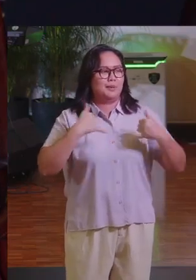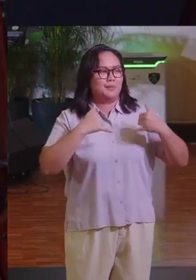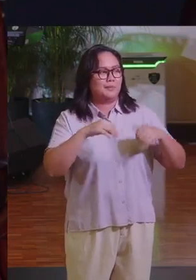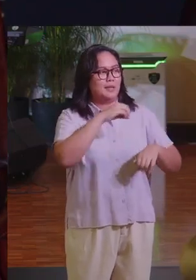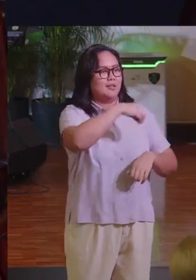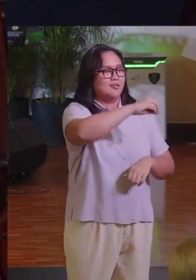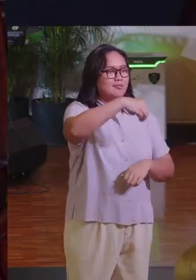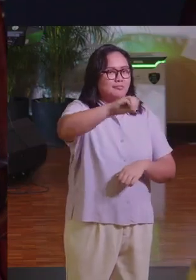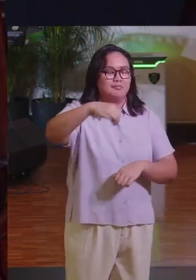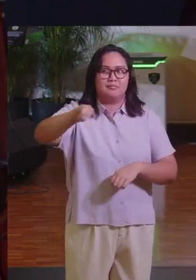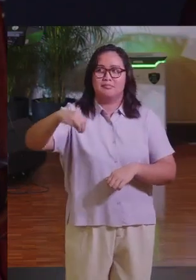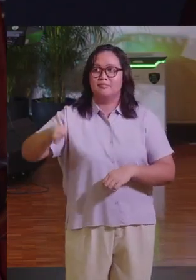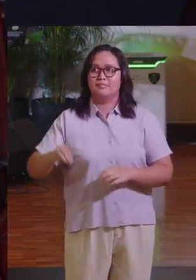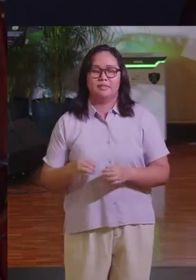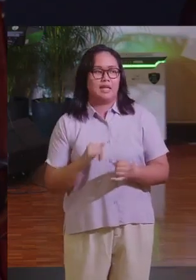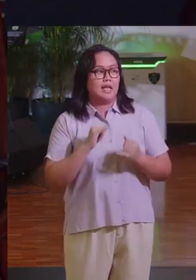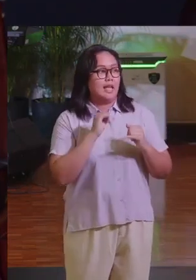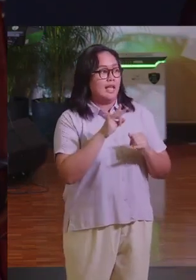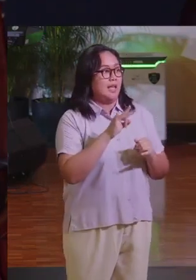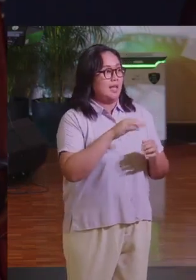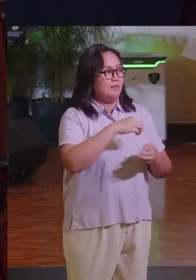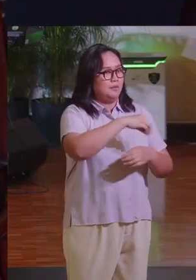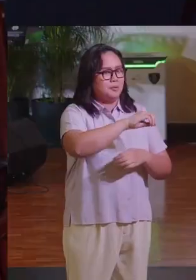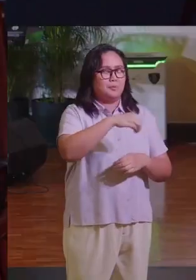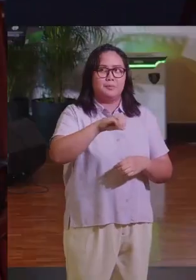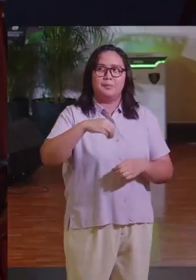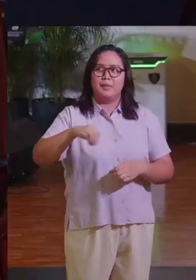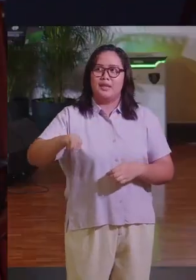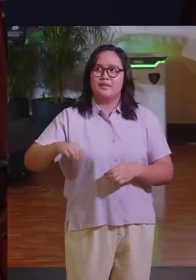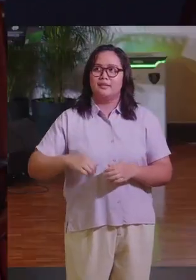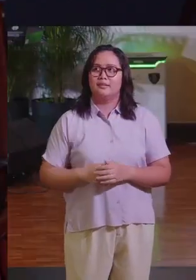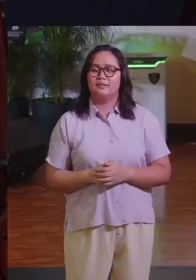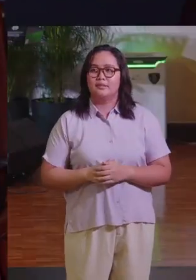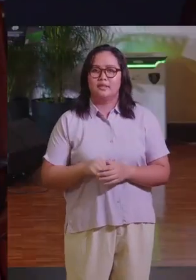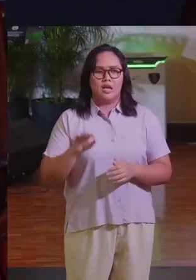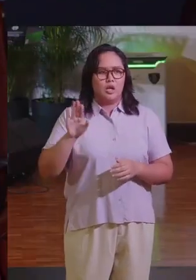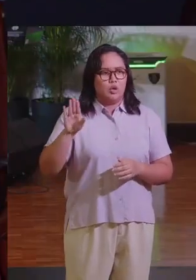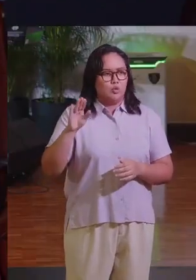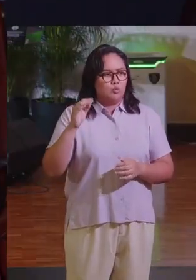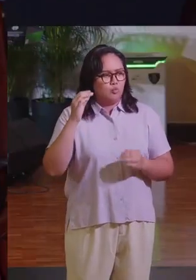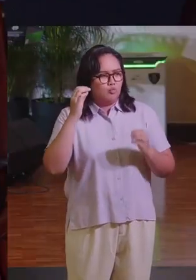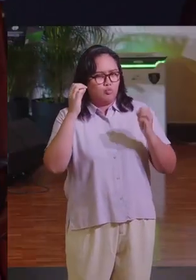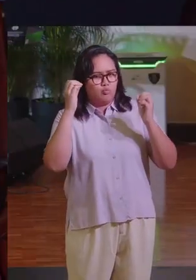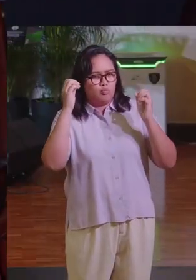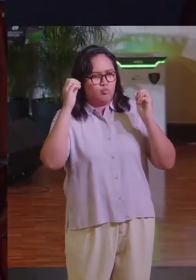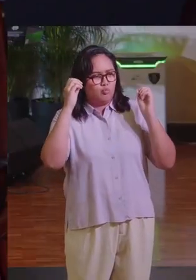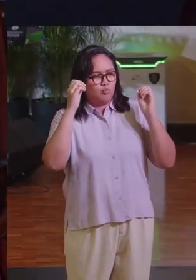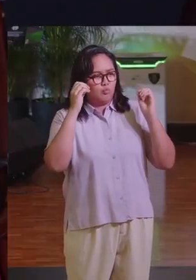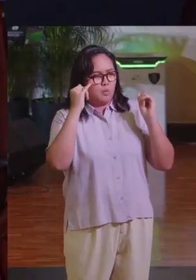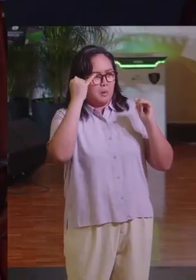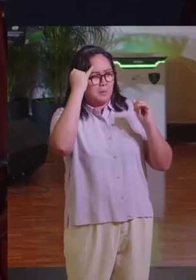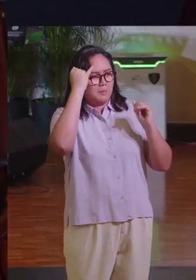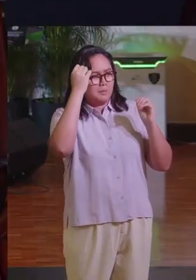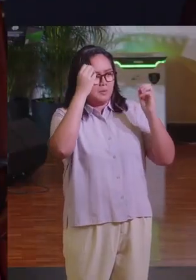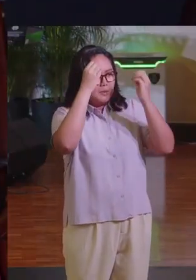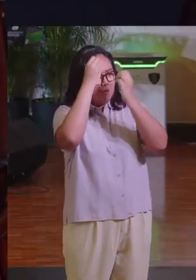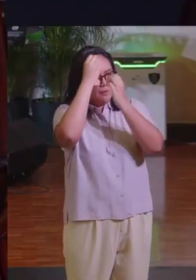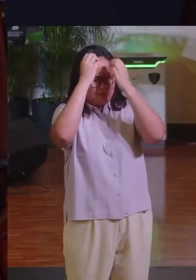chess. Kapag ikaw ay naglalaro ng chess, ikaw daw ay mga kasama sa mga intelektual,